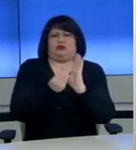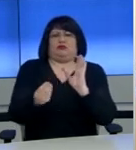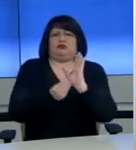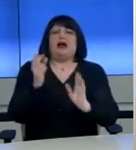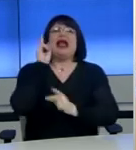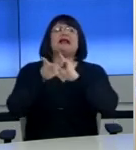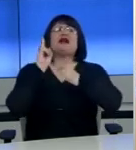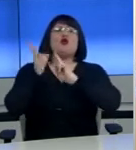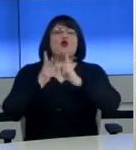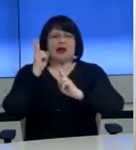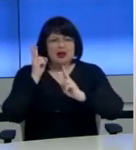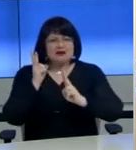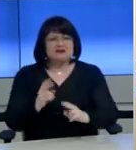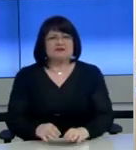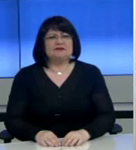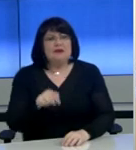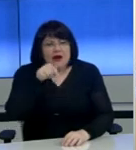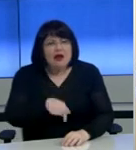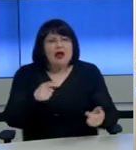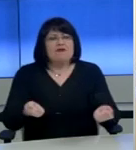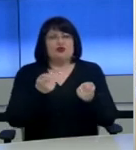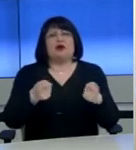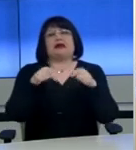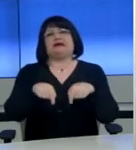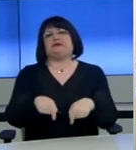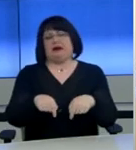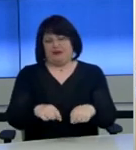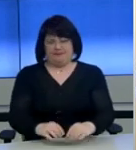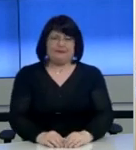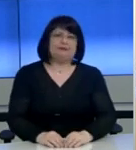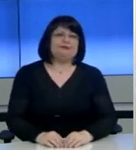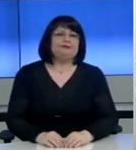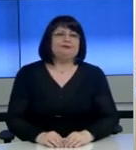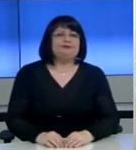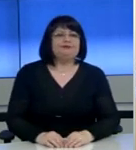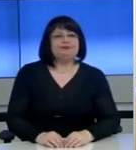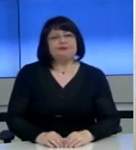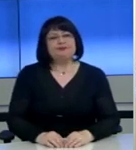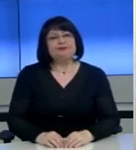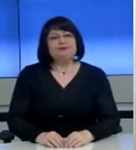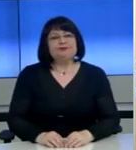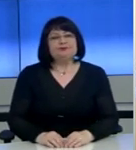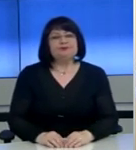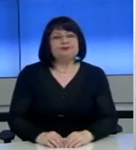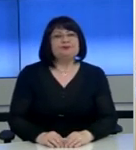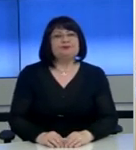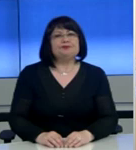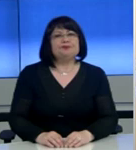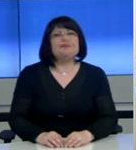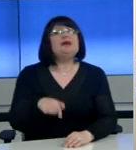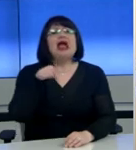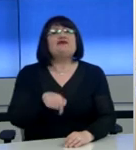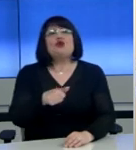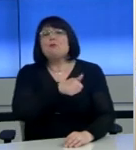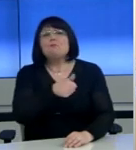κατασκευάσετε. Και αυτό ακριβώς κάνετε σήμερα. Μόνο που από μόνη της αυτή